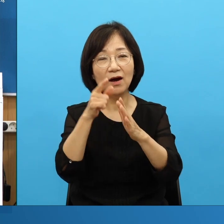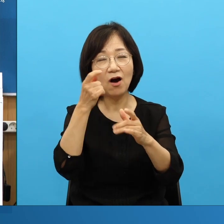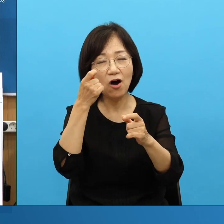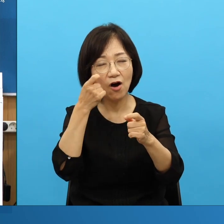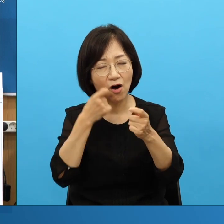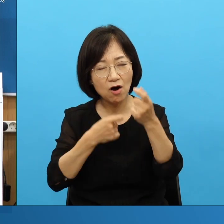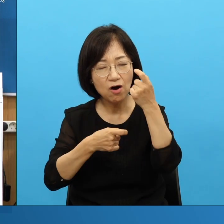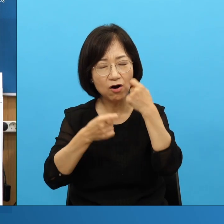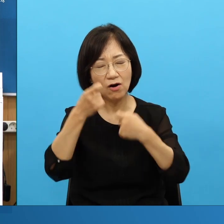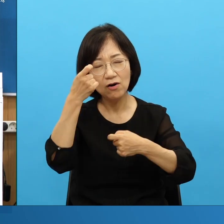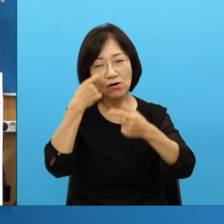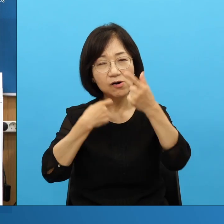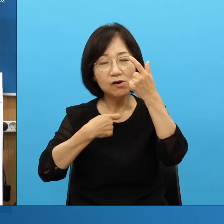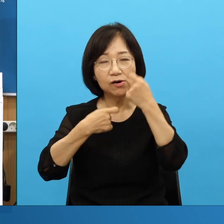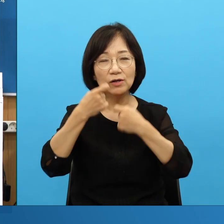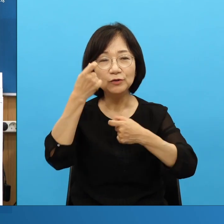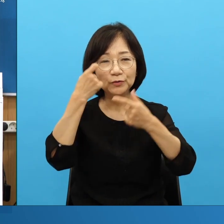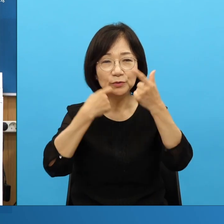위하여